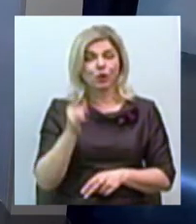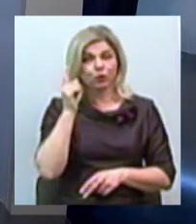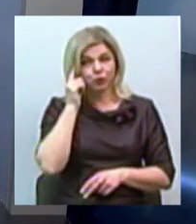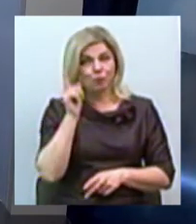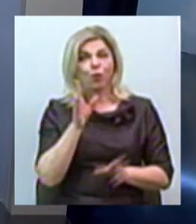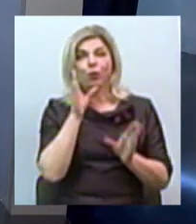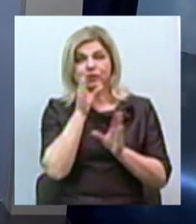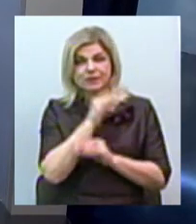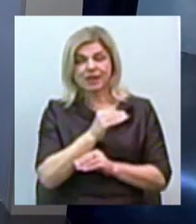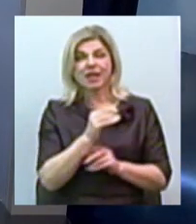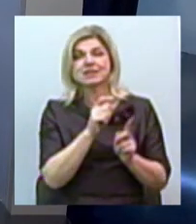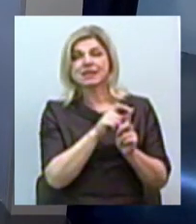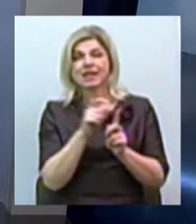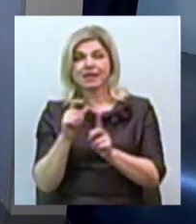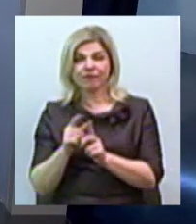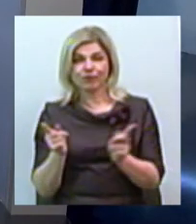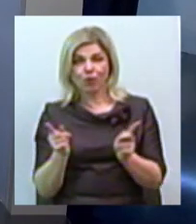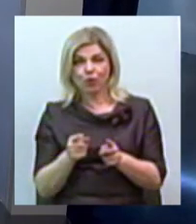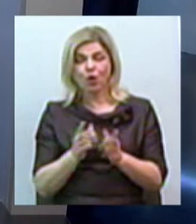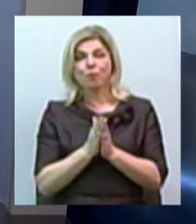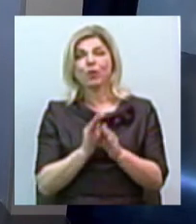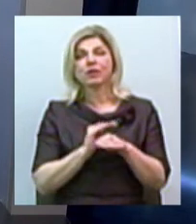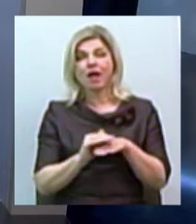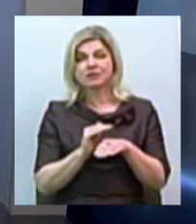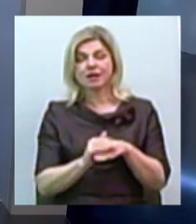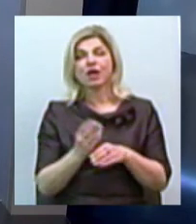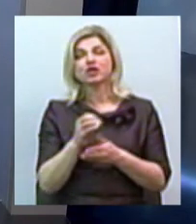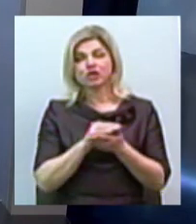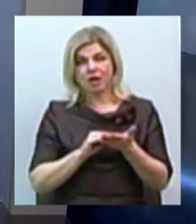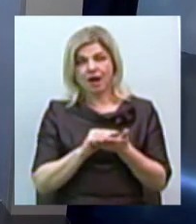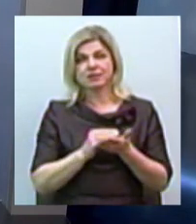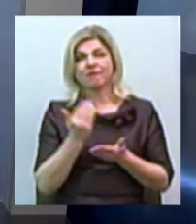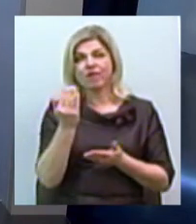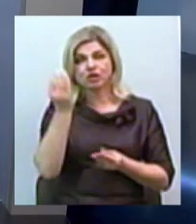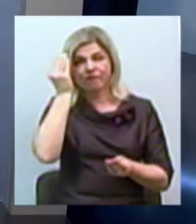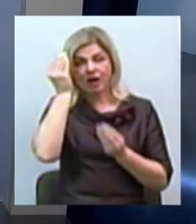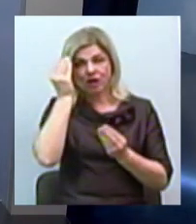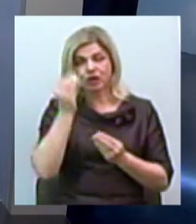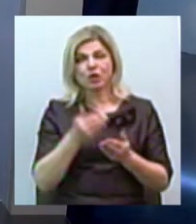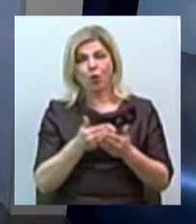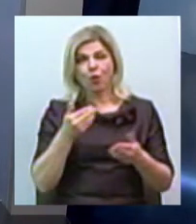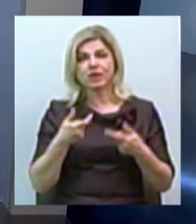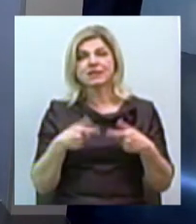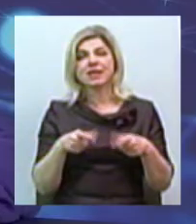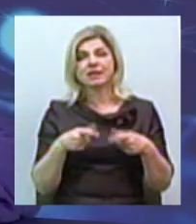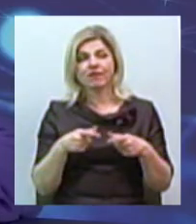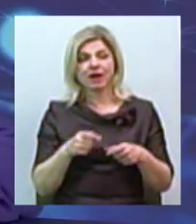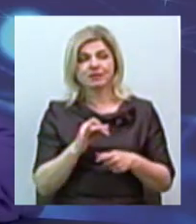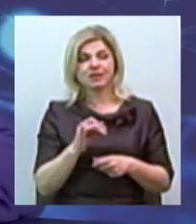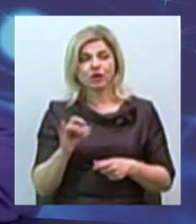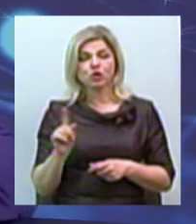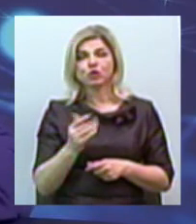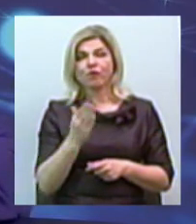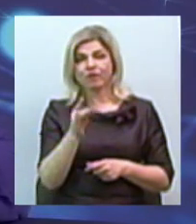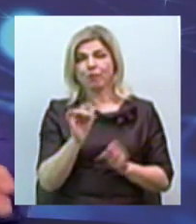по кілька слів. Олена, будь ласка, ще раз ваші враження від проходження сертифікації, що ви